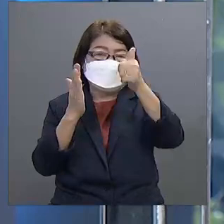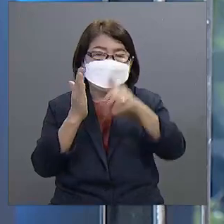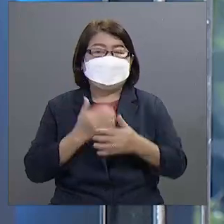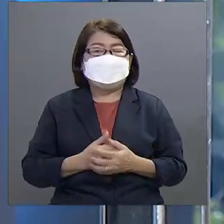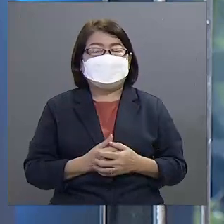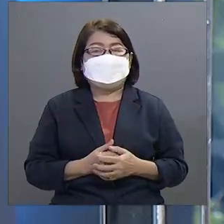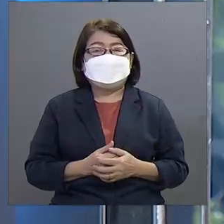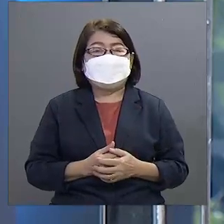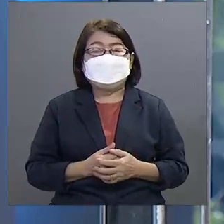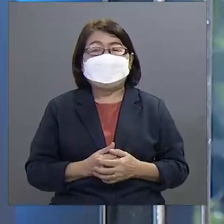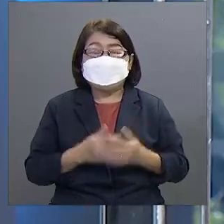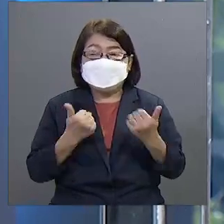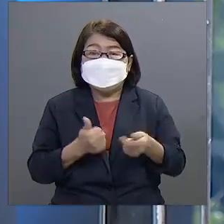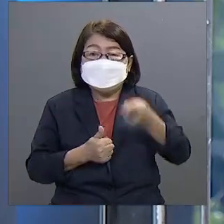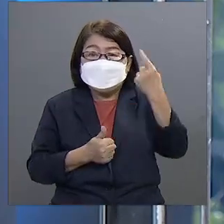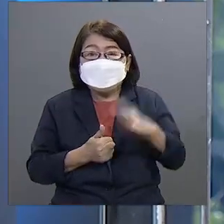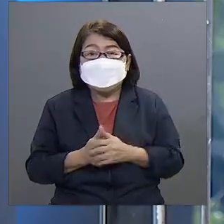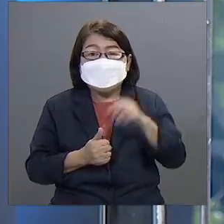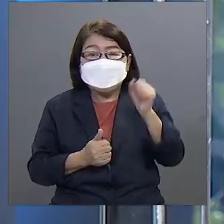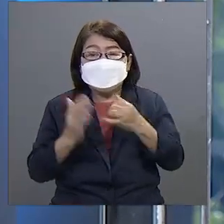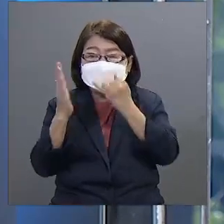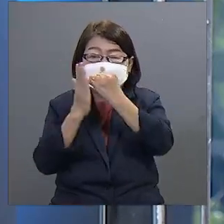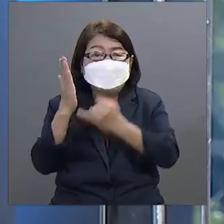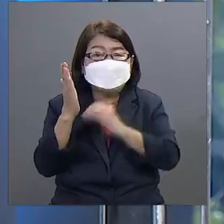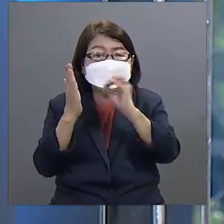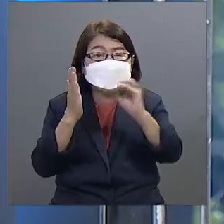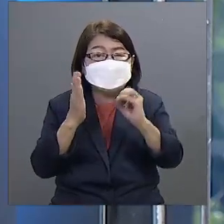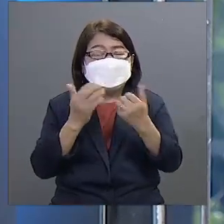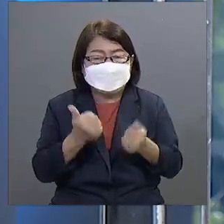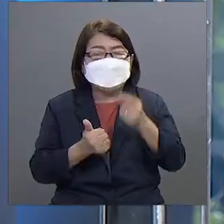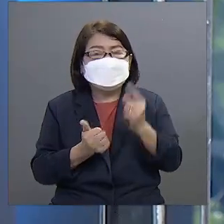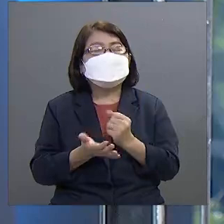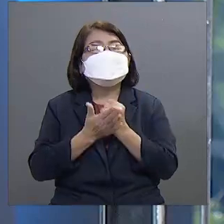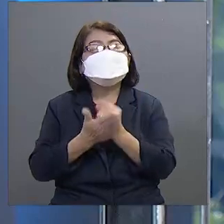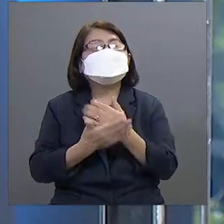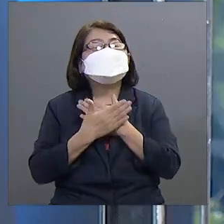ร่แล้วคะที่เราไม่ได้กอดเมืองไทยวันนี้มาร่วมกันกอดเมืองไทยให้แน่นๆด้วยกันอีกครั้งหนึ่งนะคะ